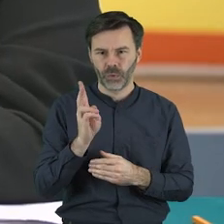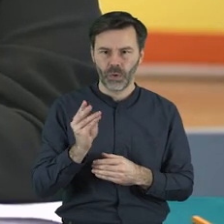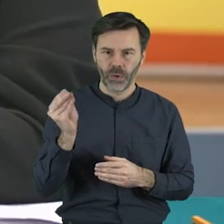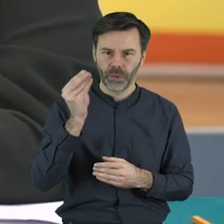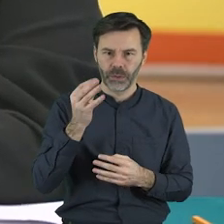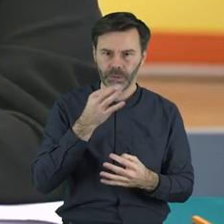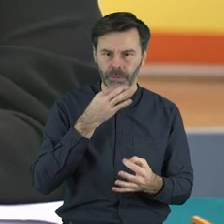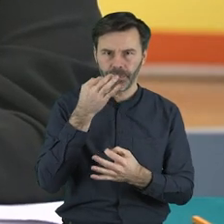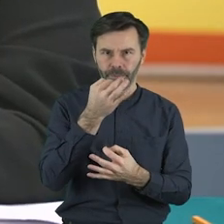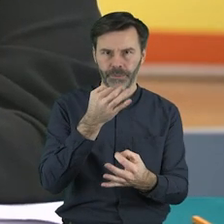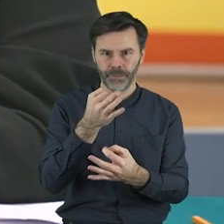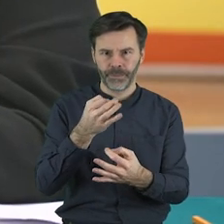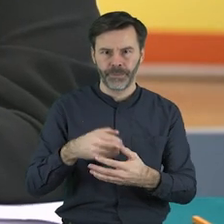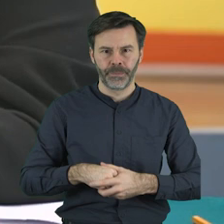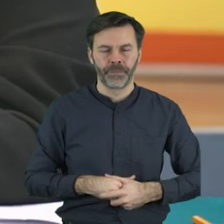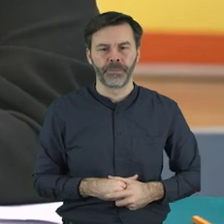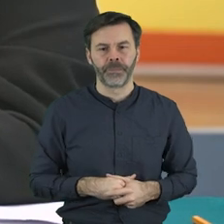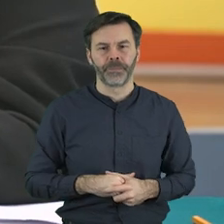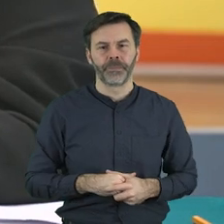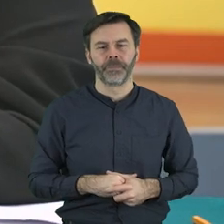Proszę bardzo, pani dyrektor Magdalena Mroźk.